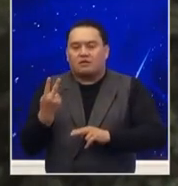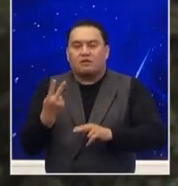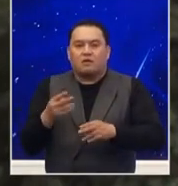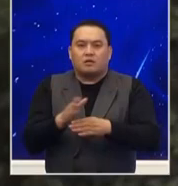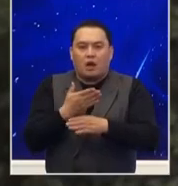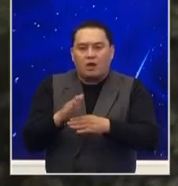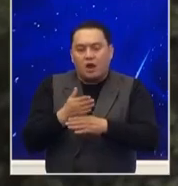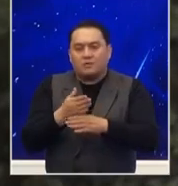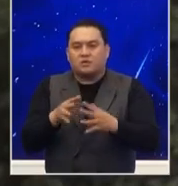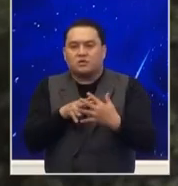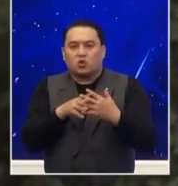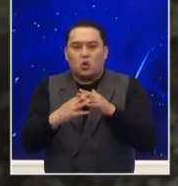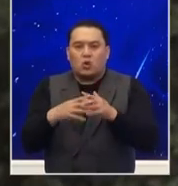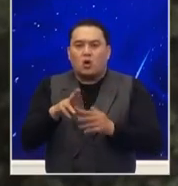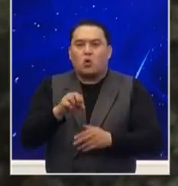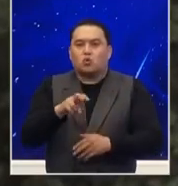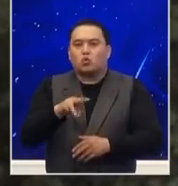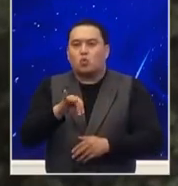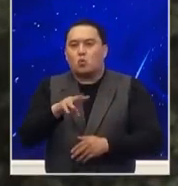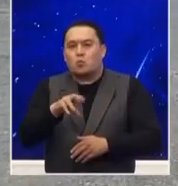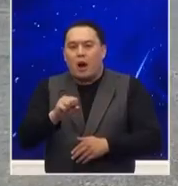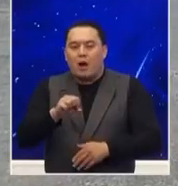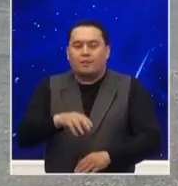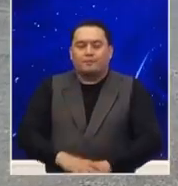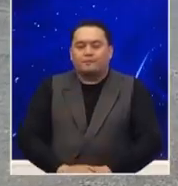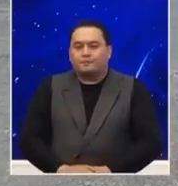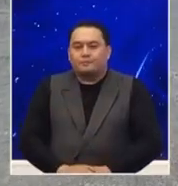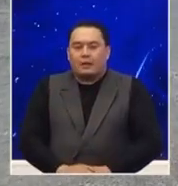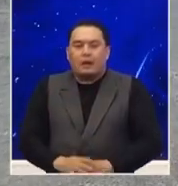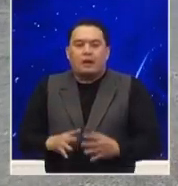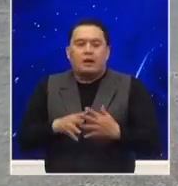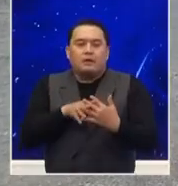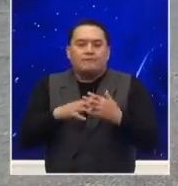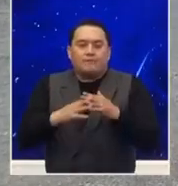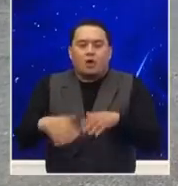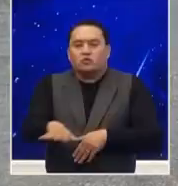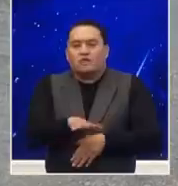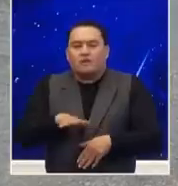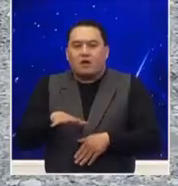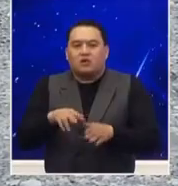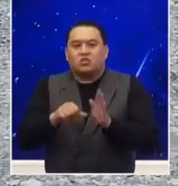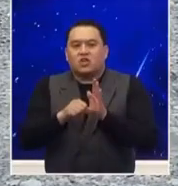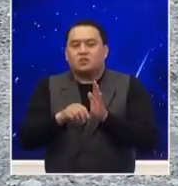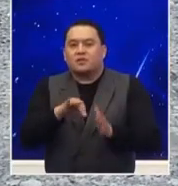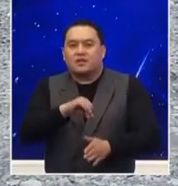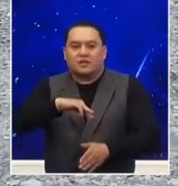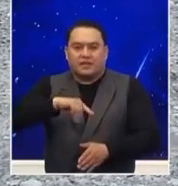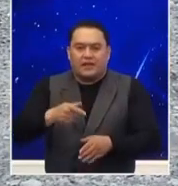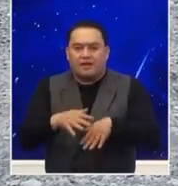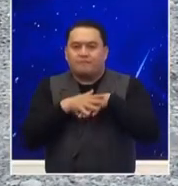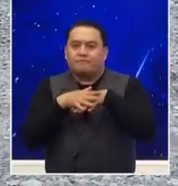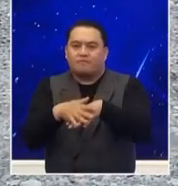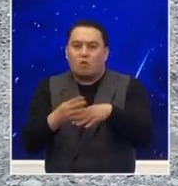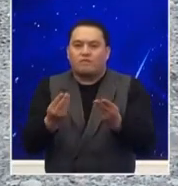и со стороны села Коктума начнут работать, и в селе Ахши. На берегоукрепительные работы выделено порядка 6 миллиардов тенге.